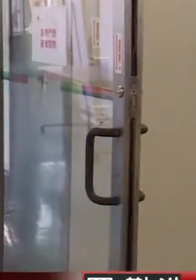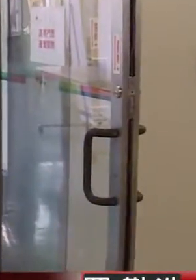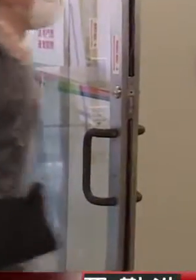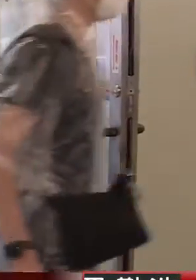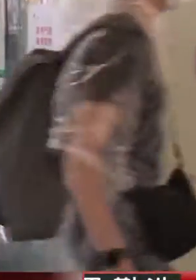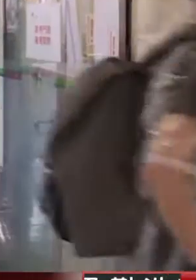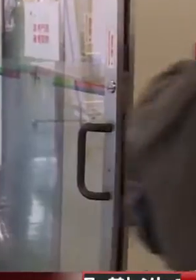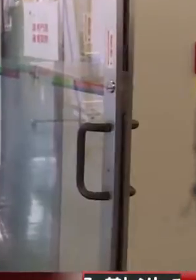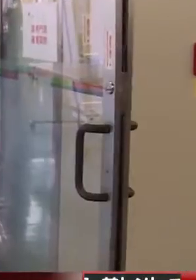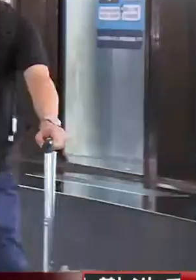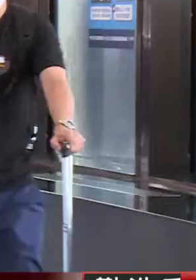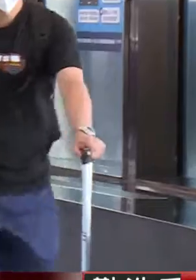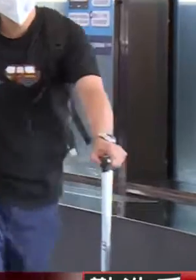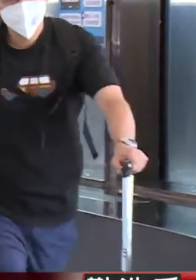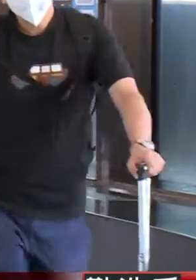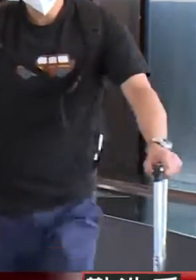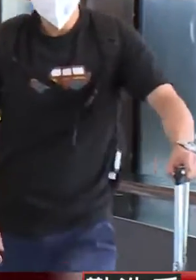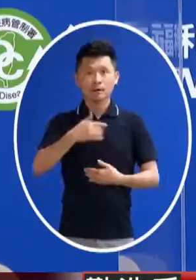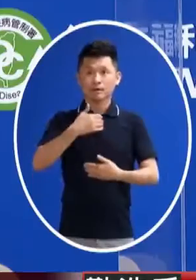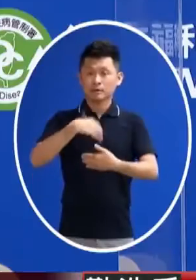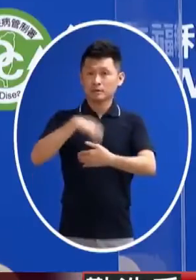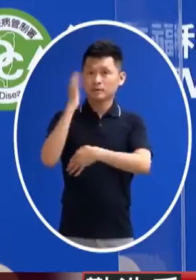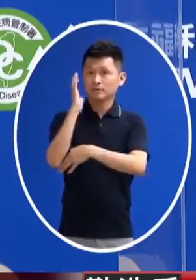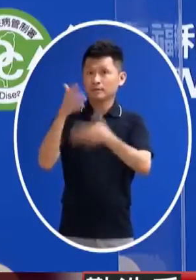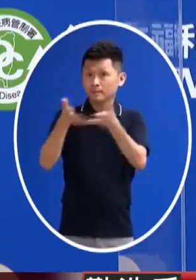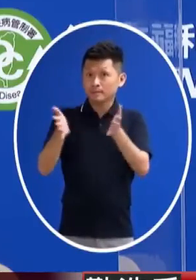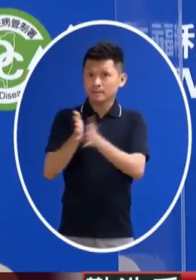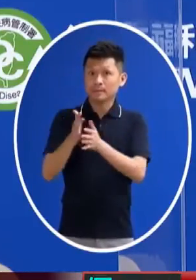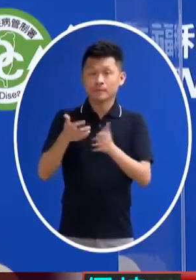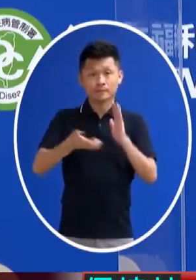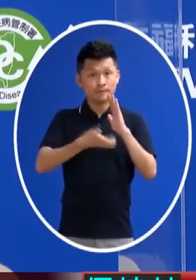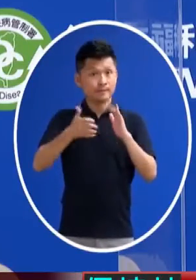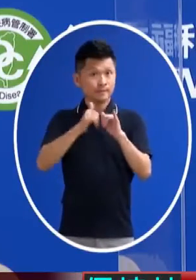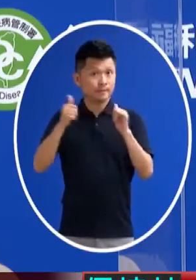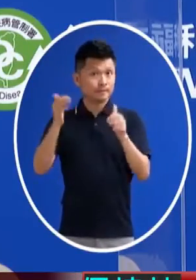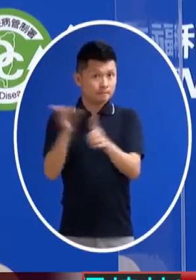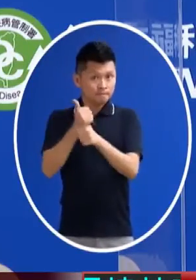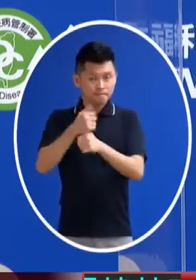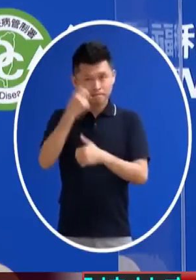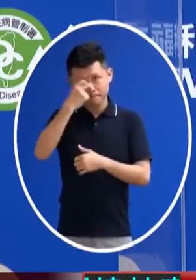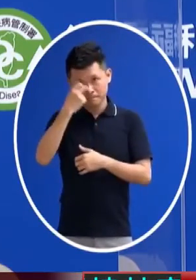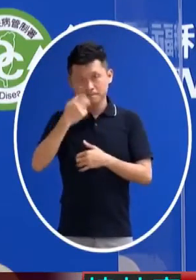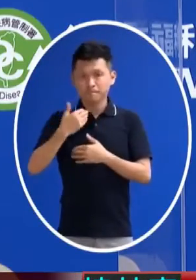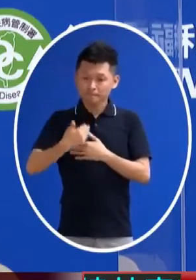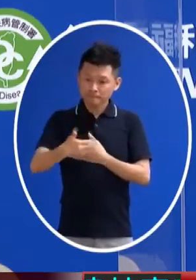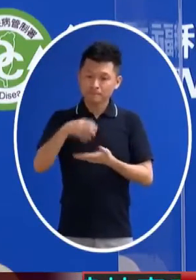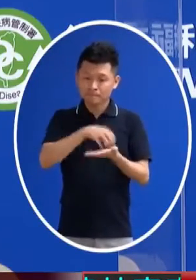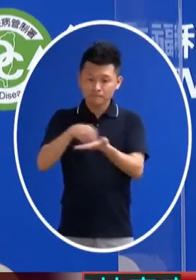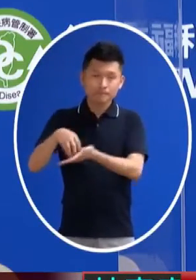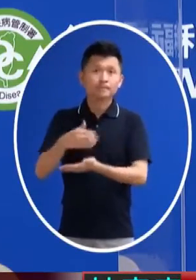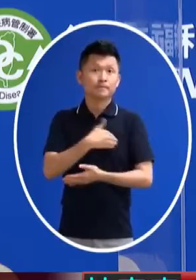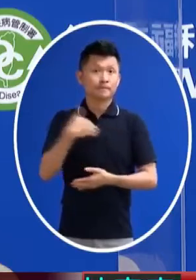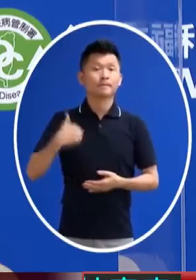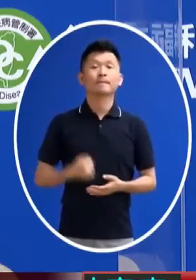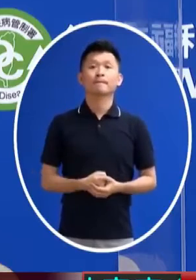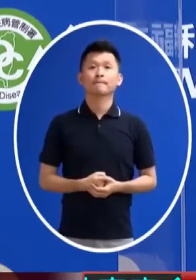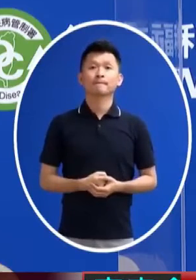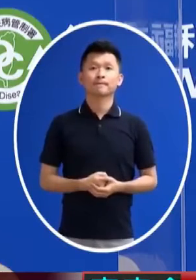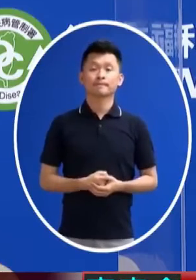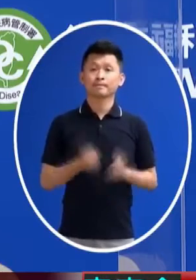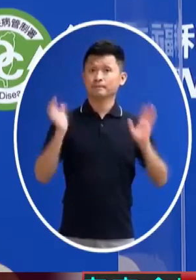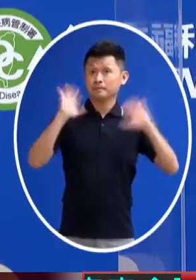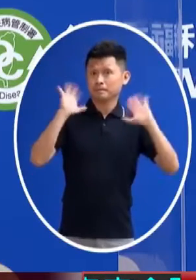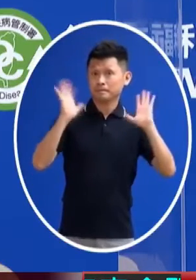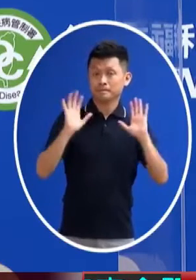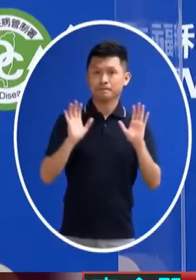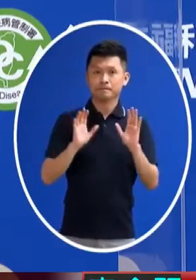部移民署就相关的程序来执行。那这里面入籍的子女目前到有的资